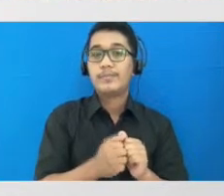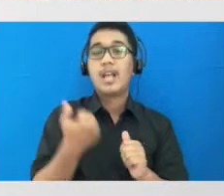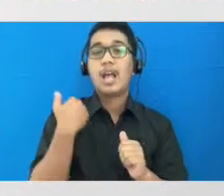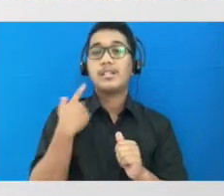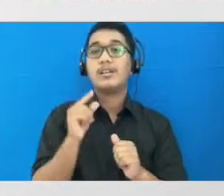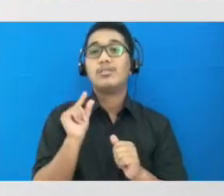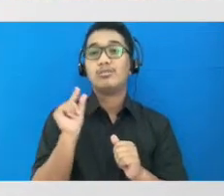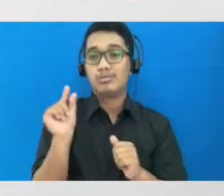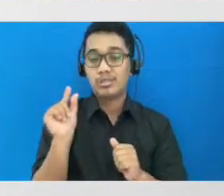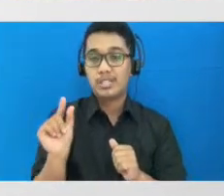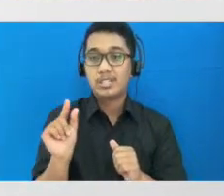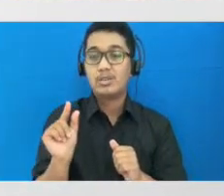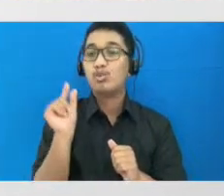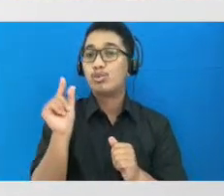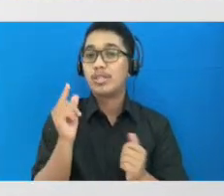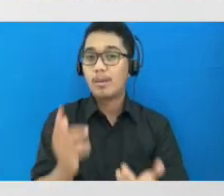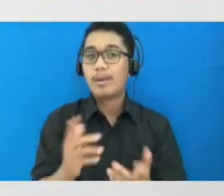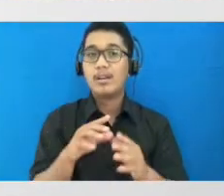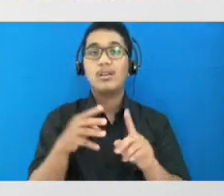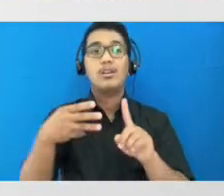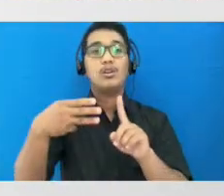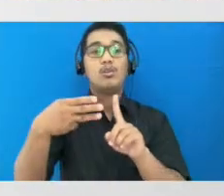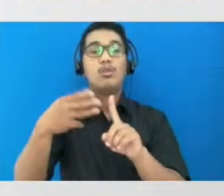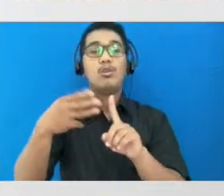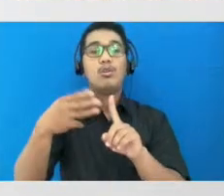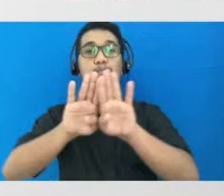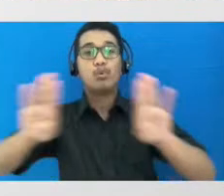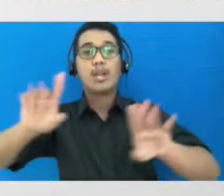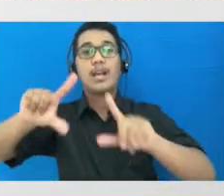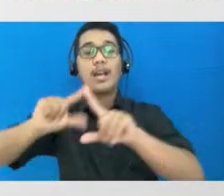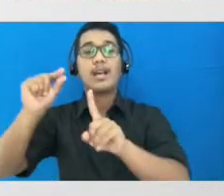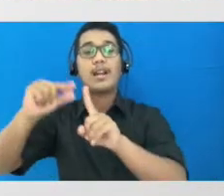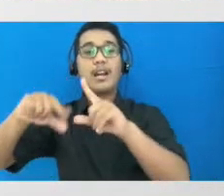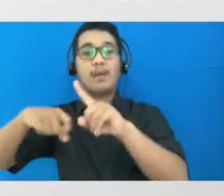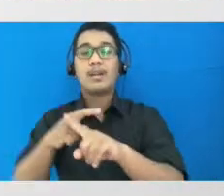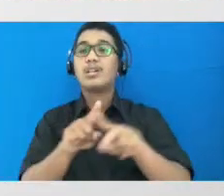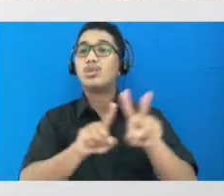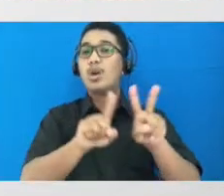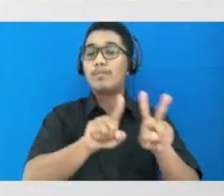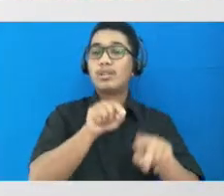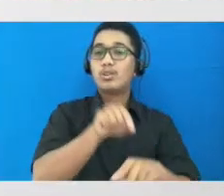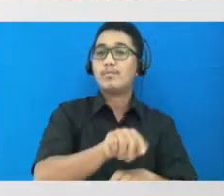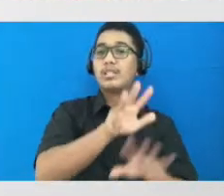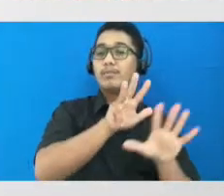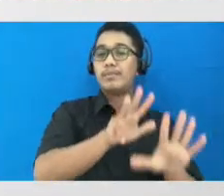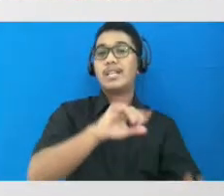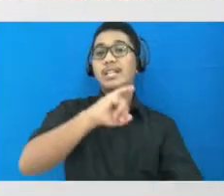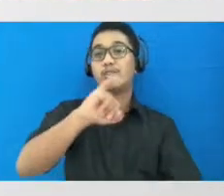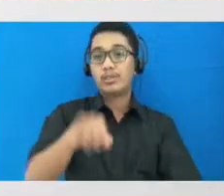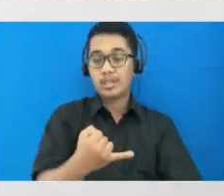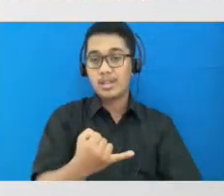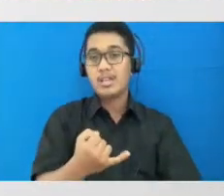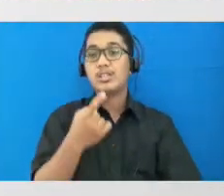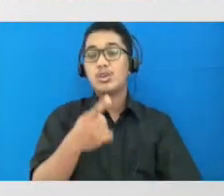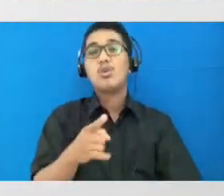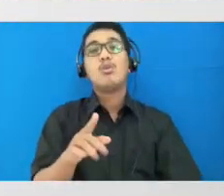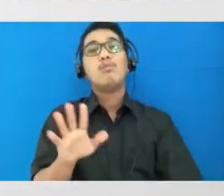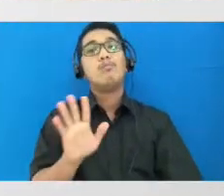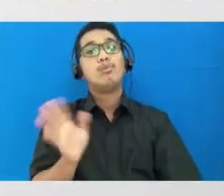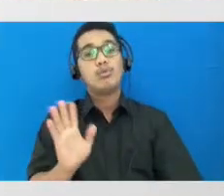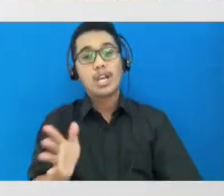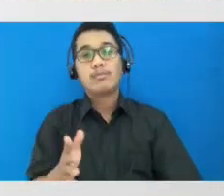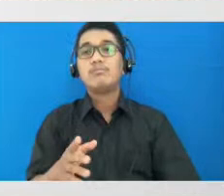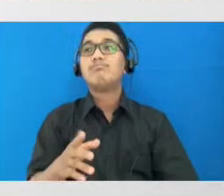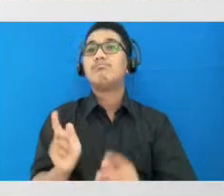untungnya. Untungnya di kasus Bukalapak ini 12,9 juta data tersebut ternyata bukan seluruh pengguna